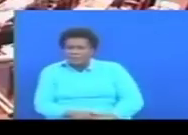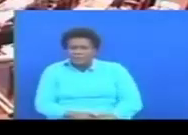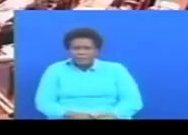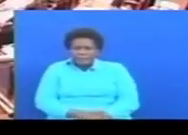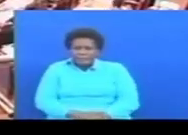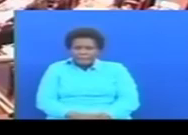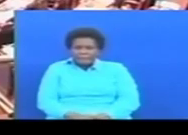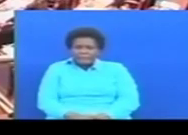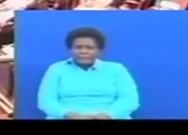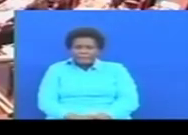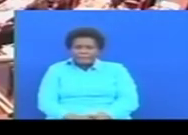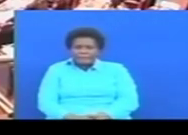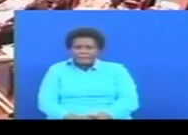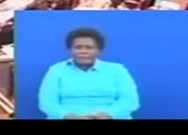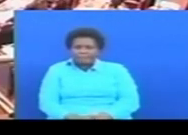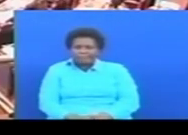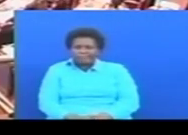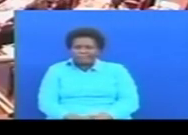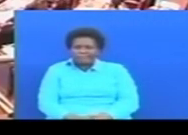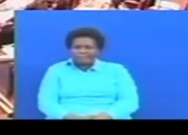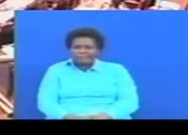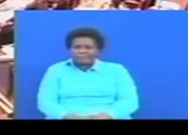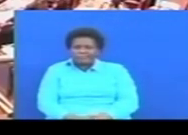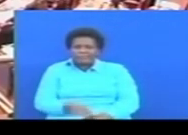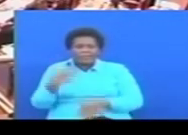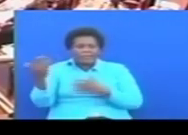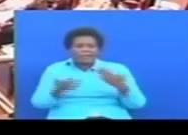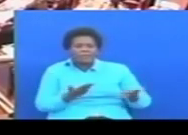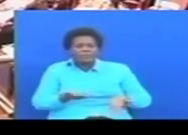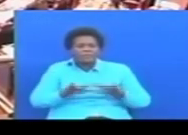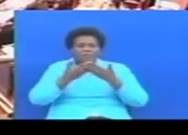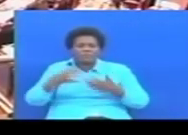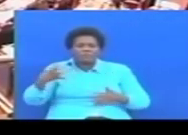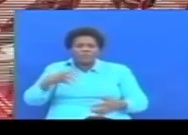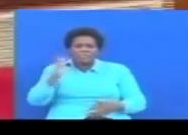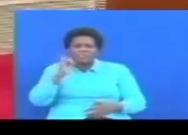Mheshimiwa Naibu Waziri wa Nishati, majibu.